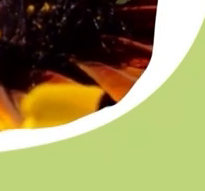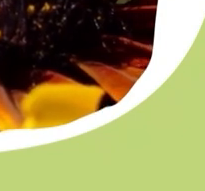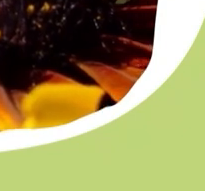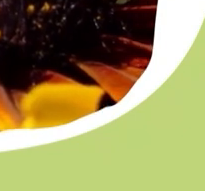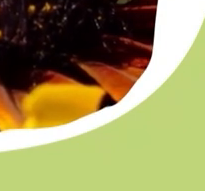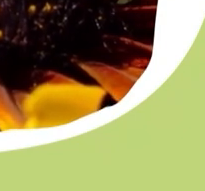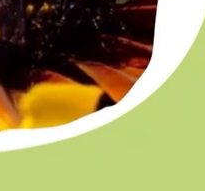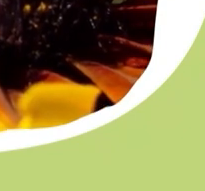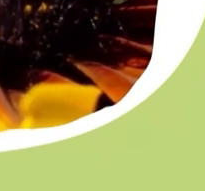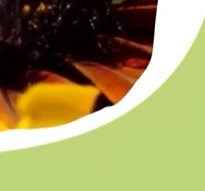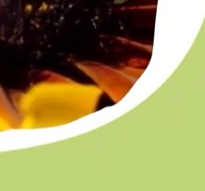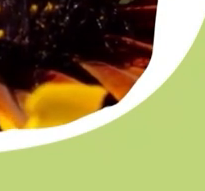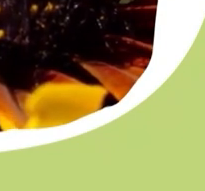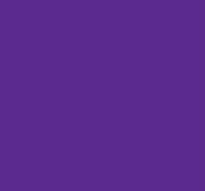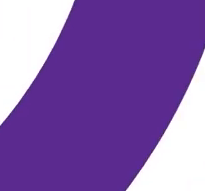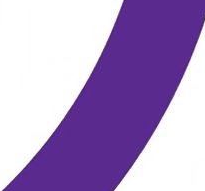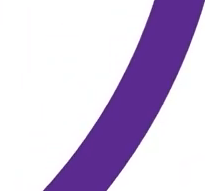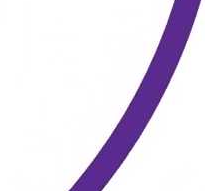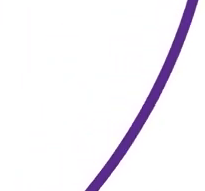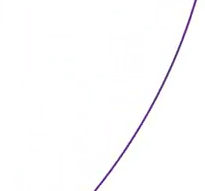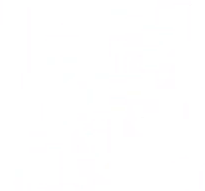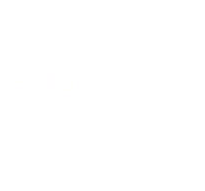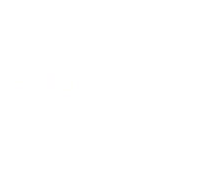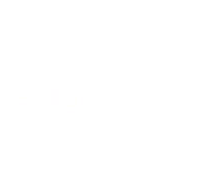belalang dan lain-lain.